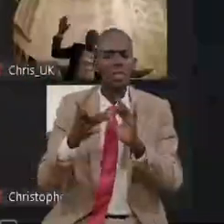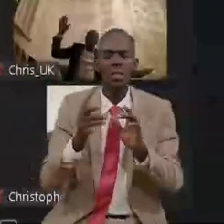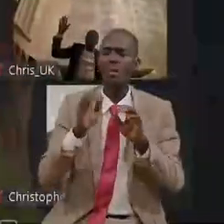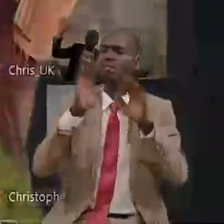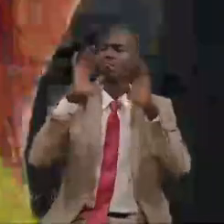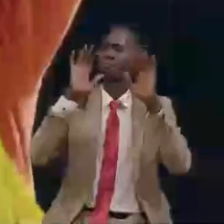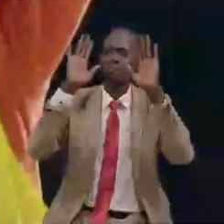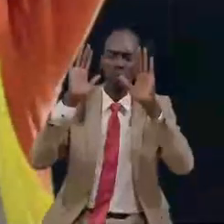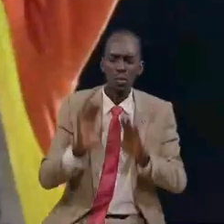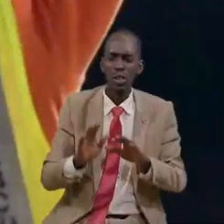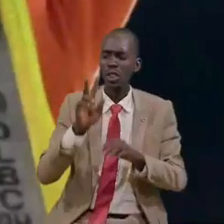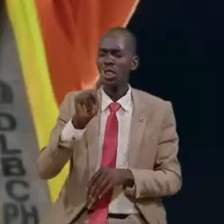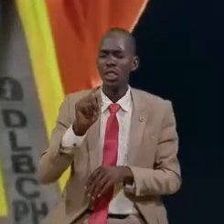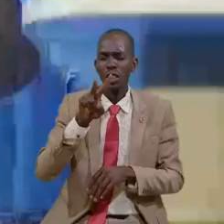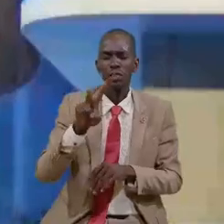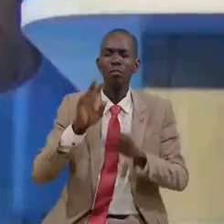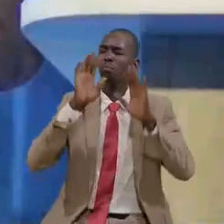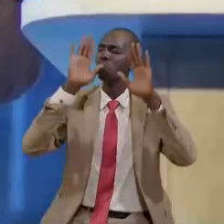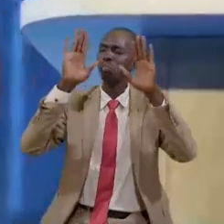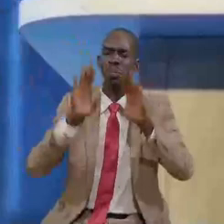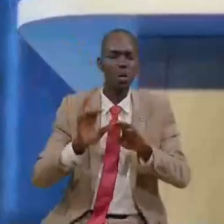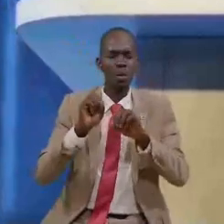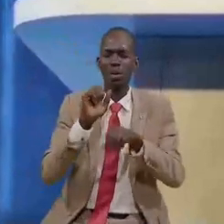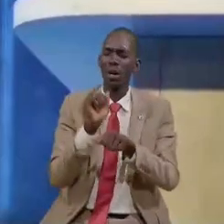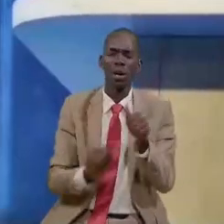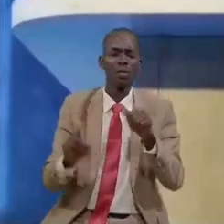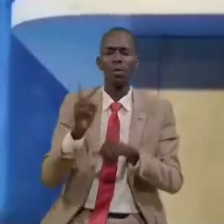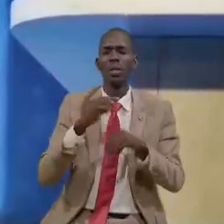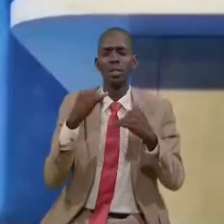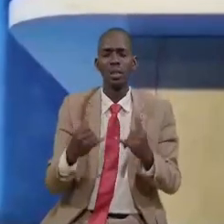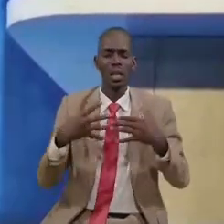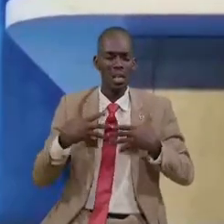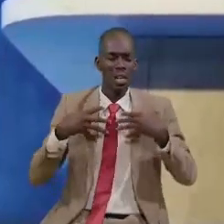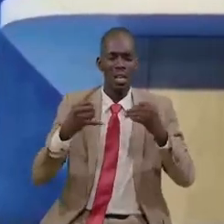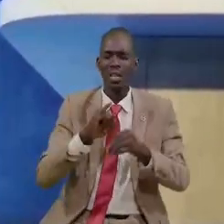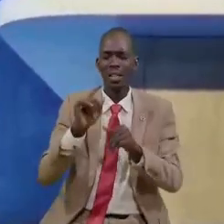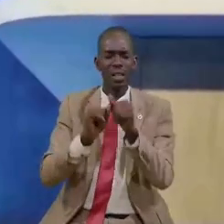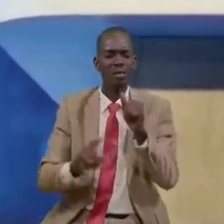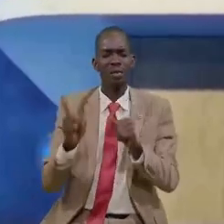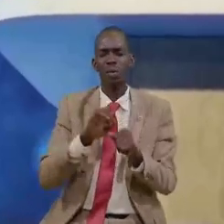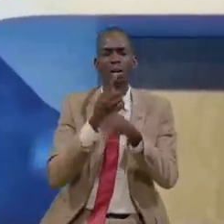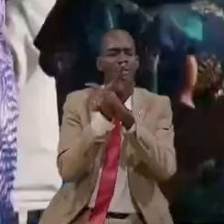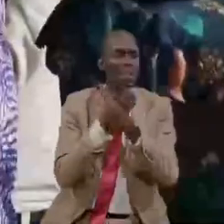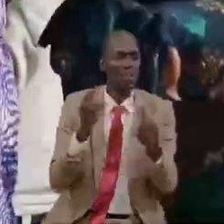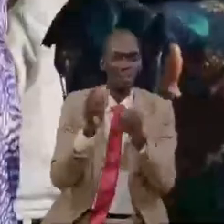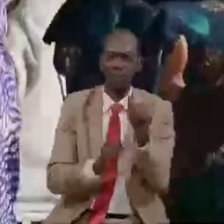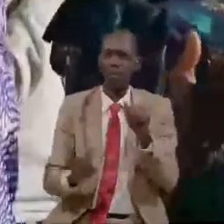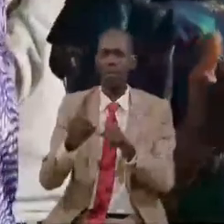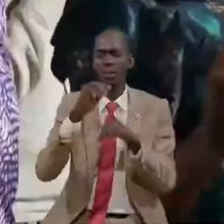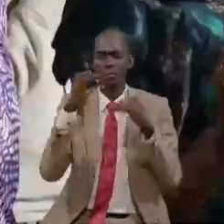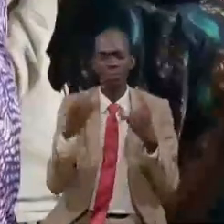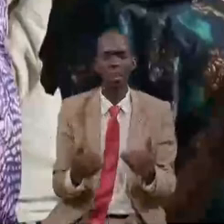télé, des miracles, des guérisons, des délivrances.